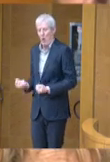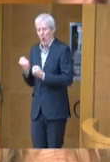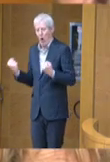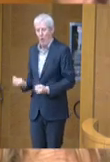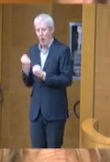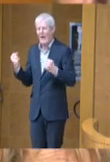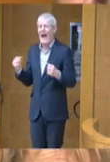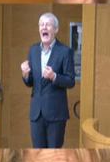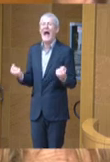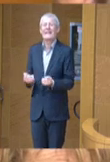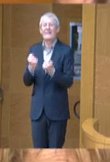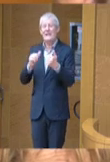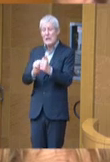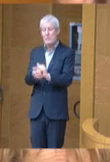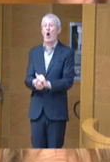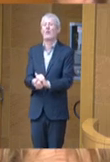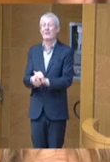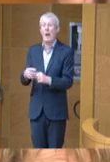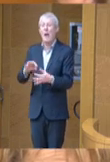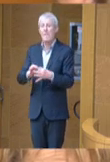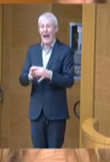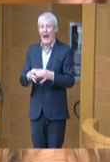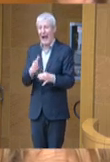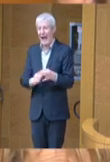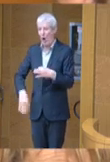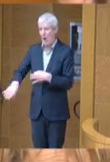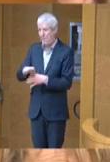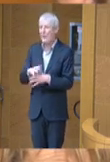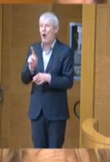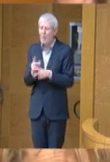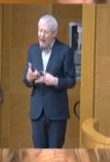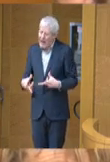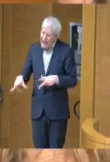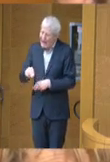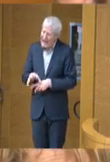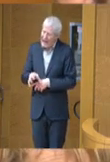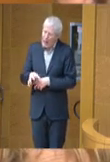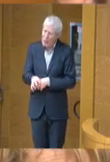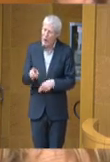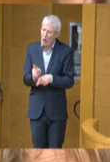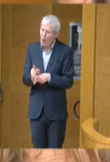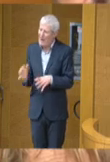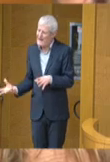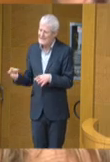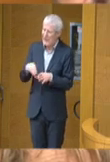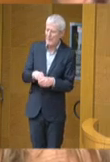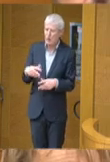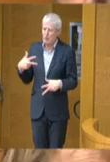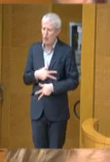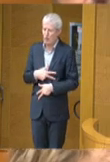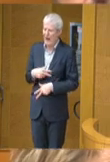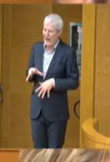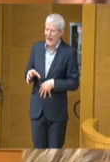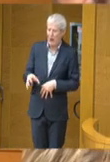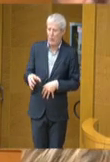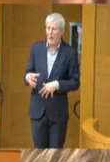l'attività sportiva paralimpica quale strumento di recupero e riabilitazione psicofisica e di reinserimento sociale. E questa è la